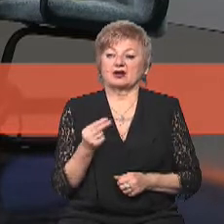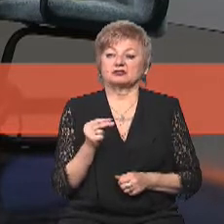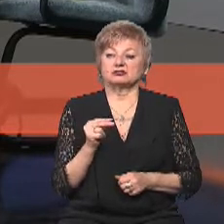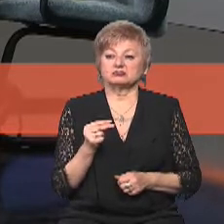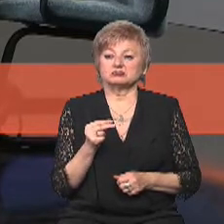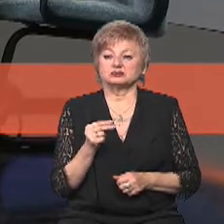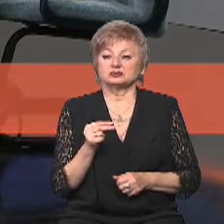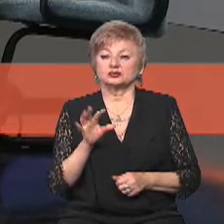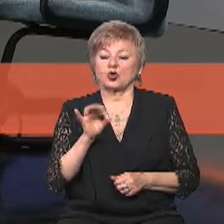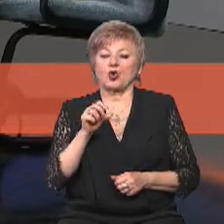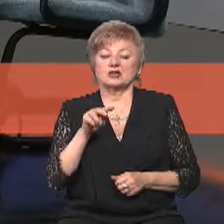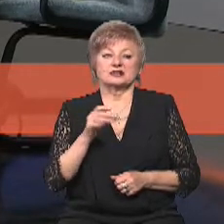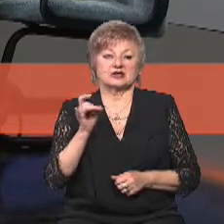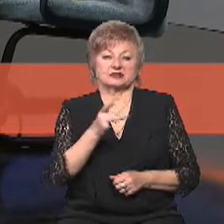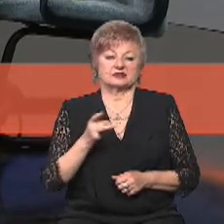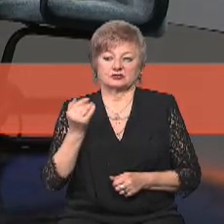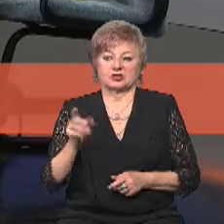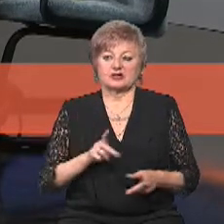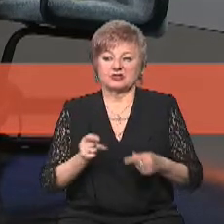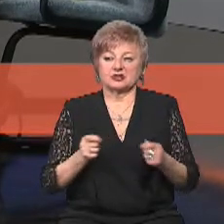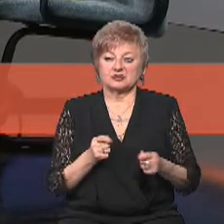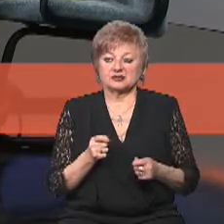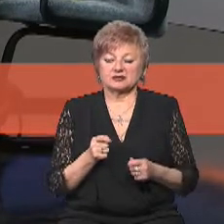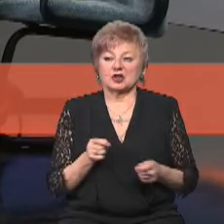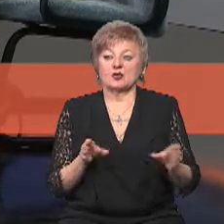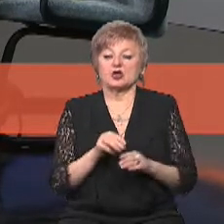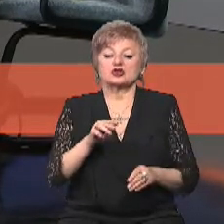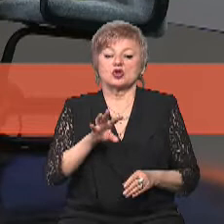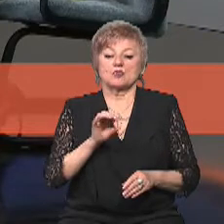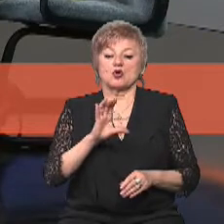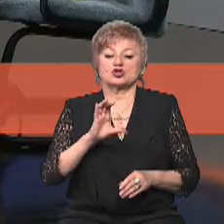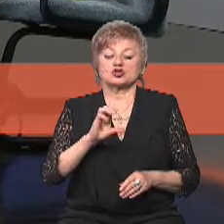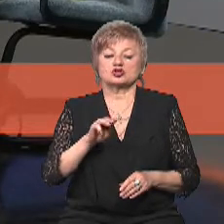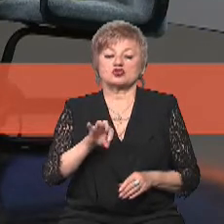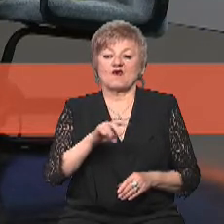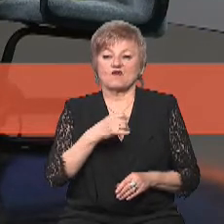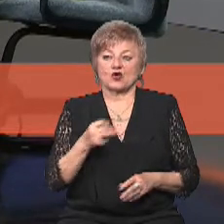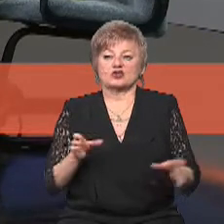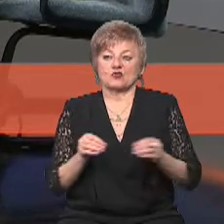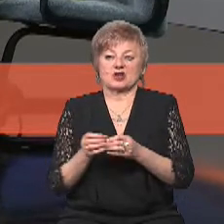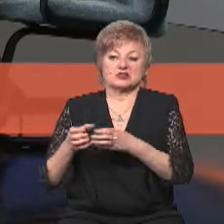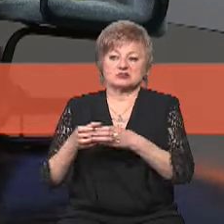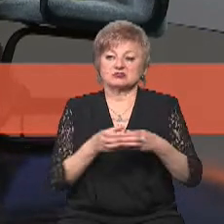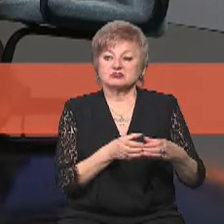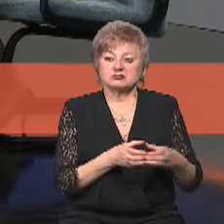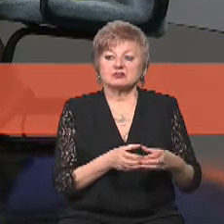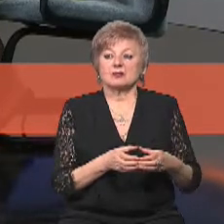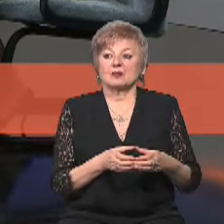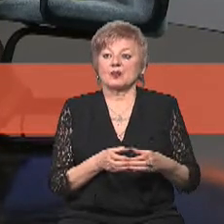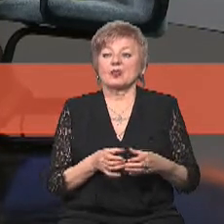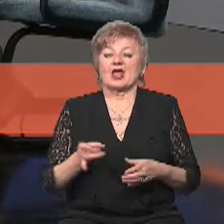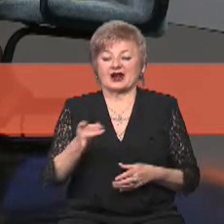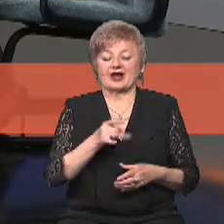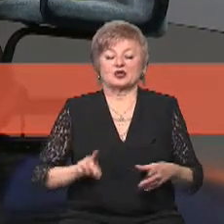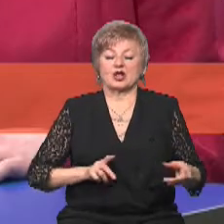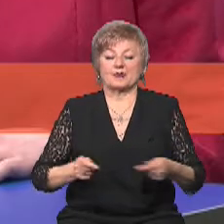с Александровской районной администрацией, с Валерием Мостовым. Наша группа выходит вместе с его это, районной